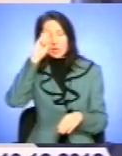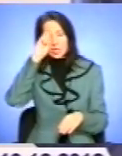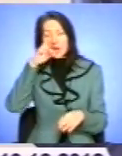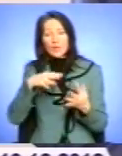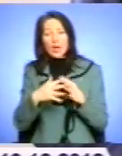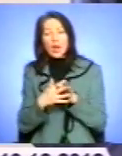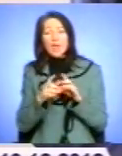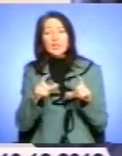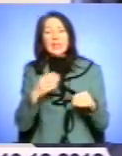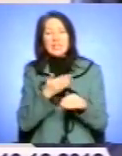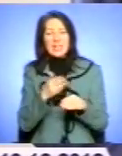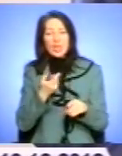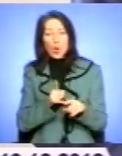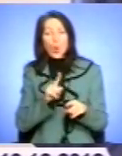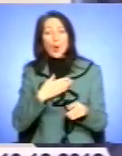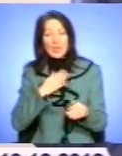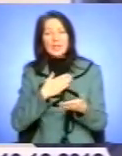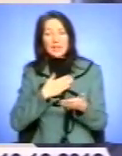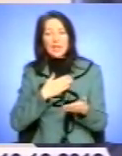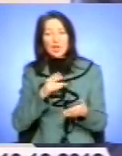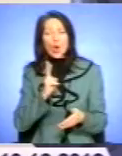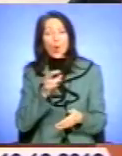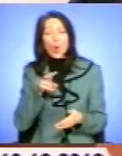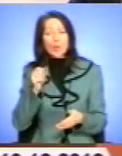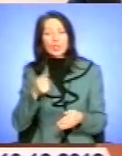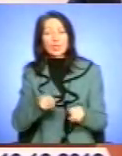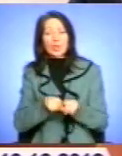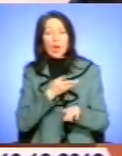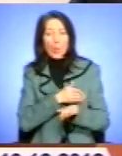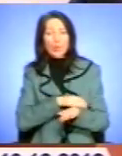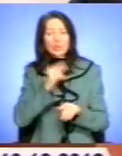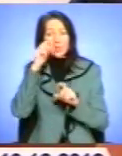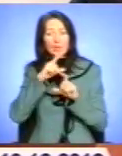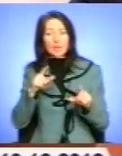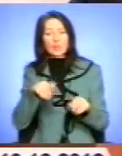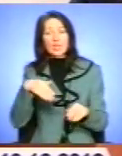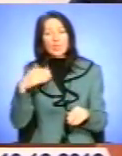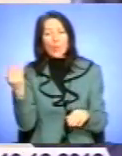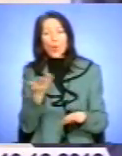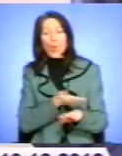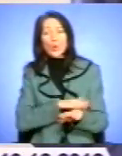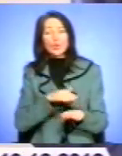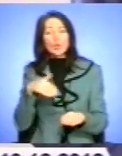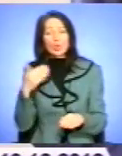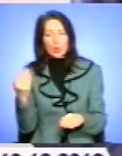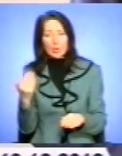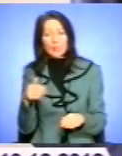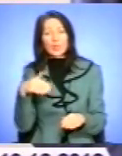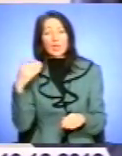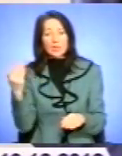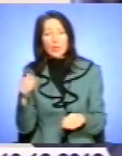є наш навчальний заклад, і Свято-Кшиською політехнікою. З боку польської сторони, з боку